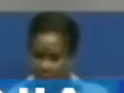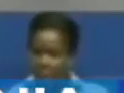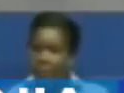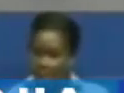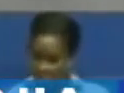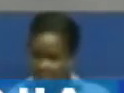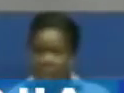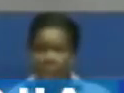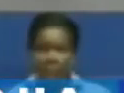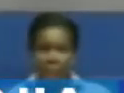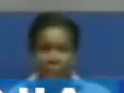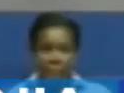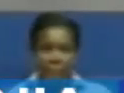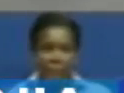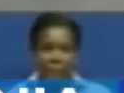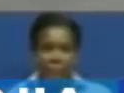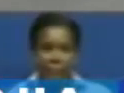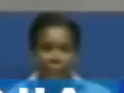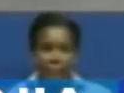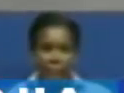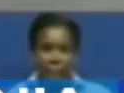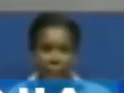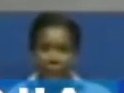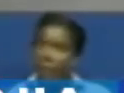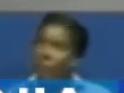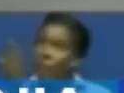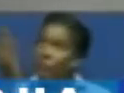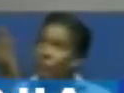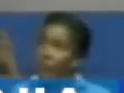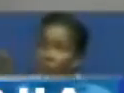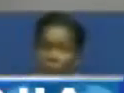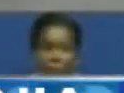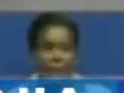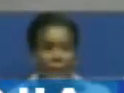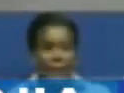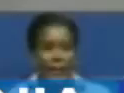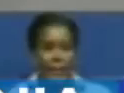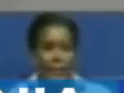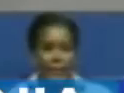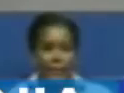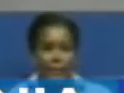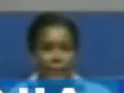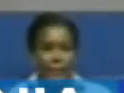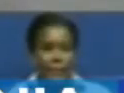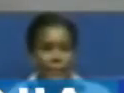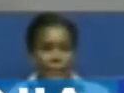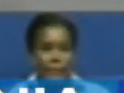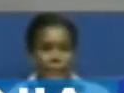Muungano wa Tanzania. Ee Mwenyezi Mungu nisaidie.